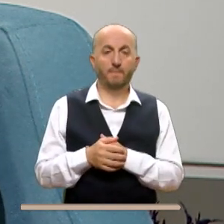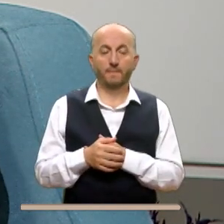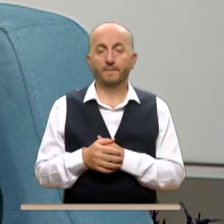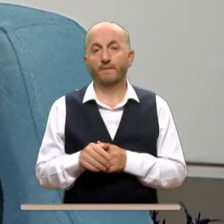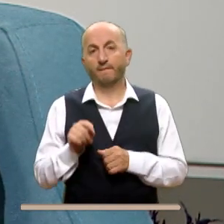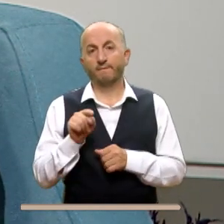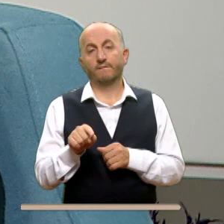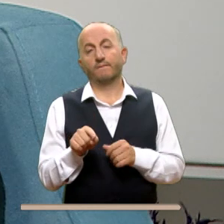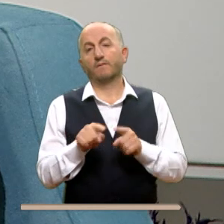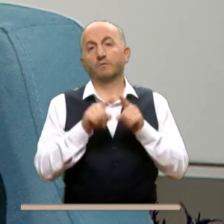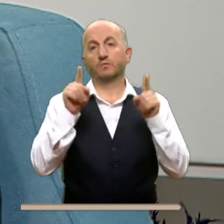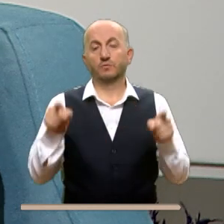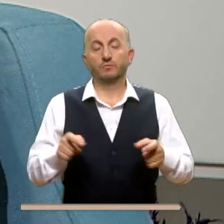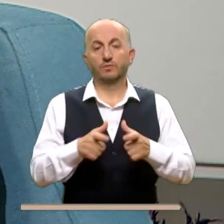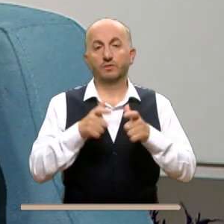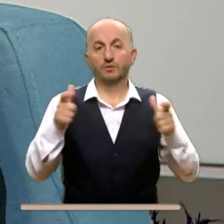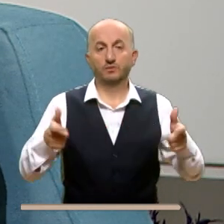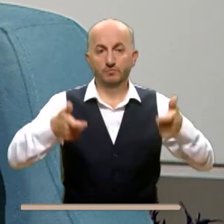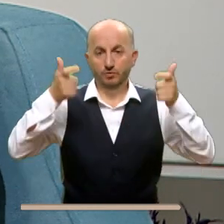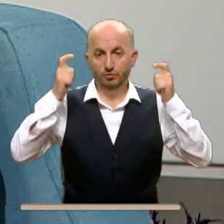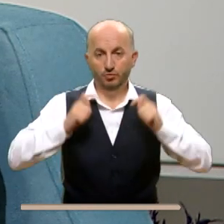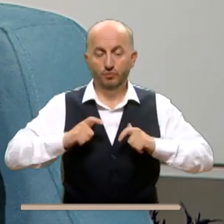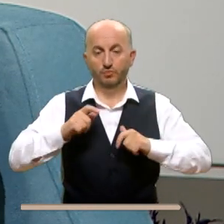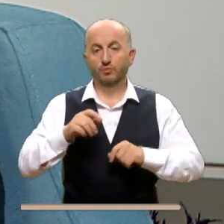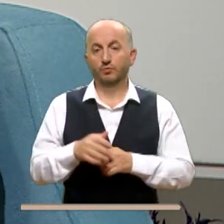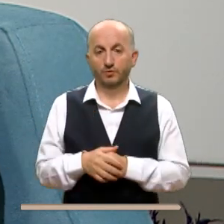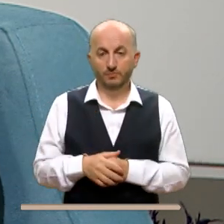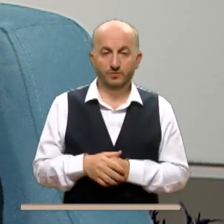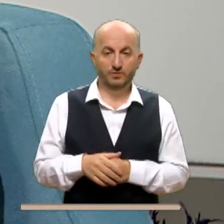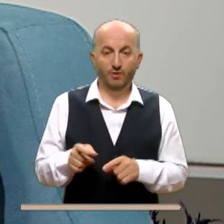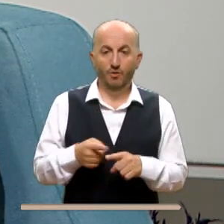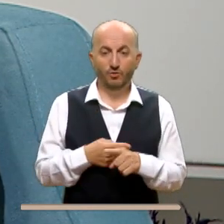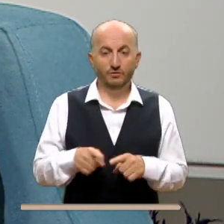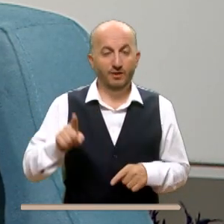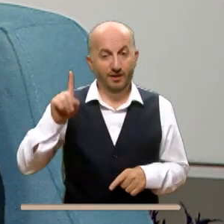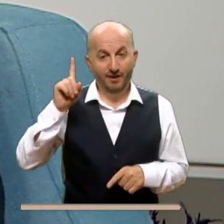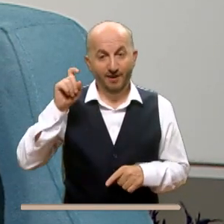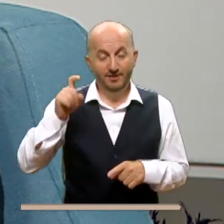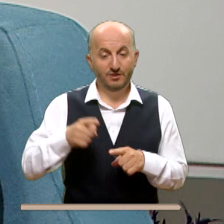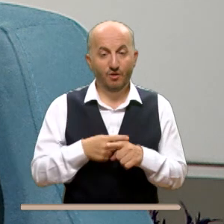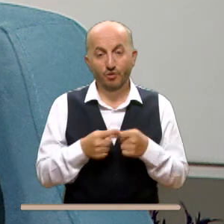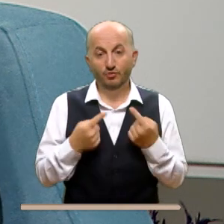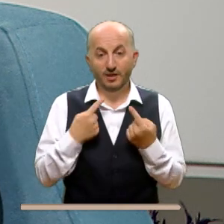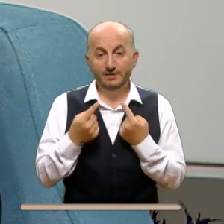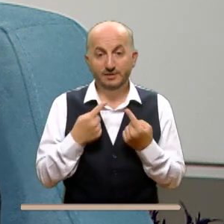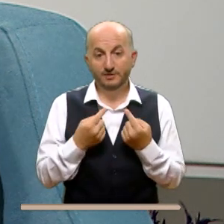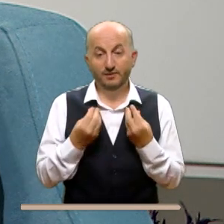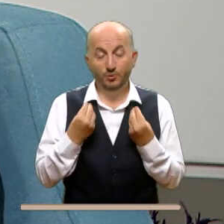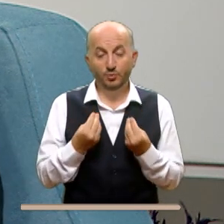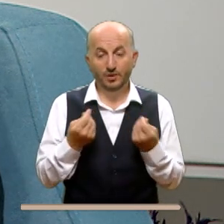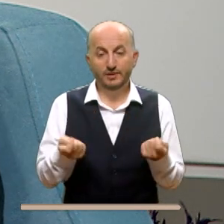bu kurumları geliştirme sorumluluğu elbette ki üzerimizde. Ortak akılla, ortak istişareyle güzel